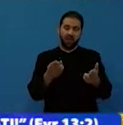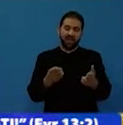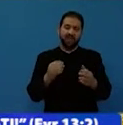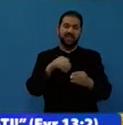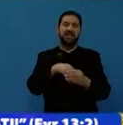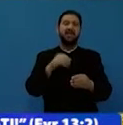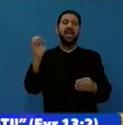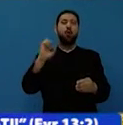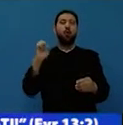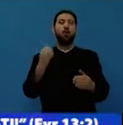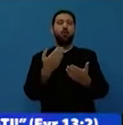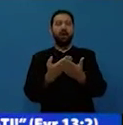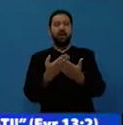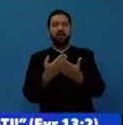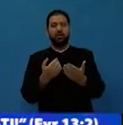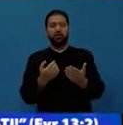Europa, tocmai pentru ca